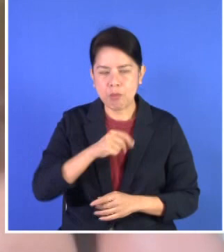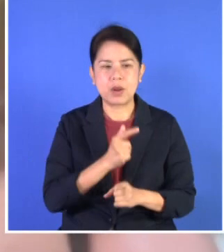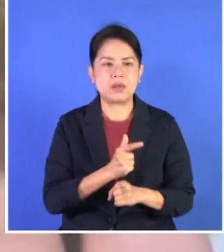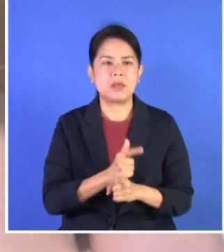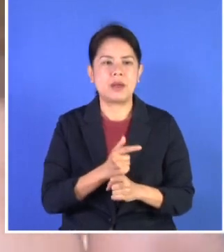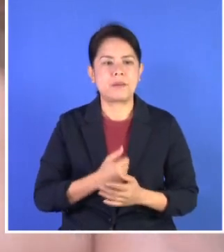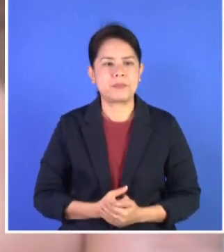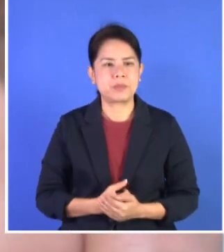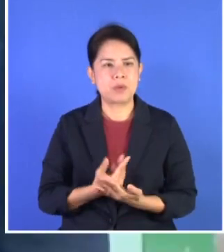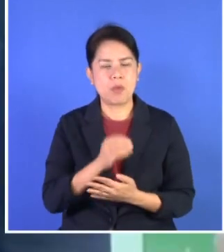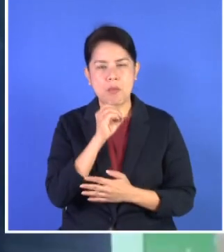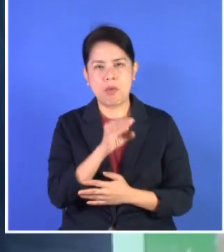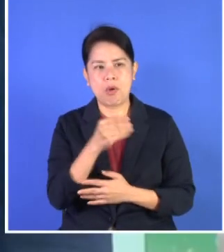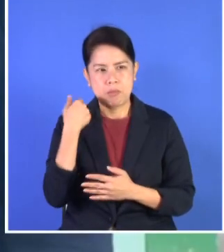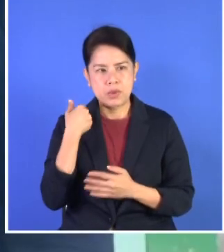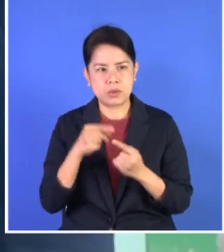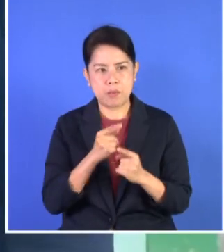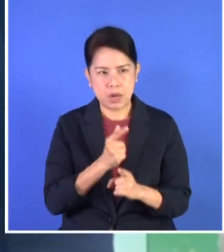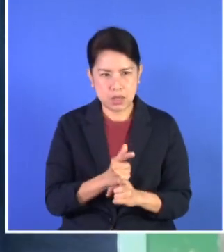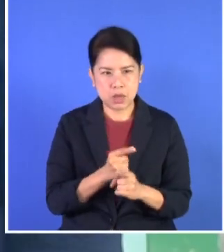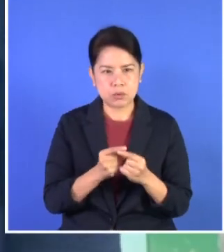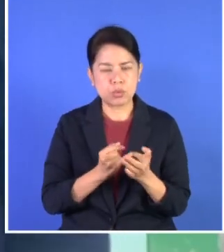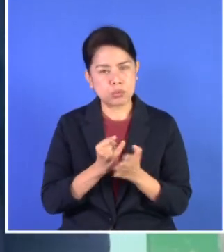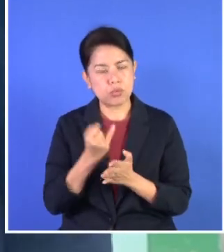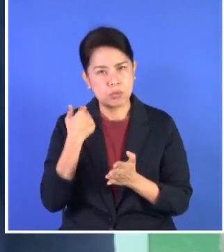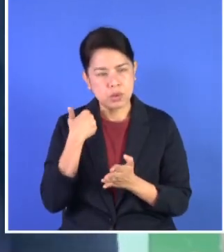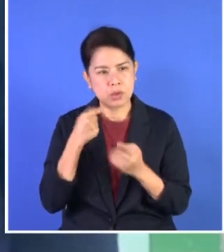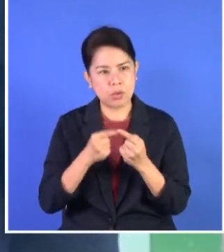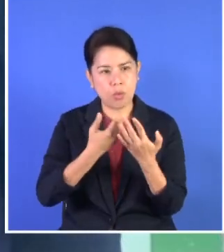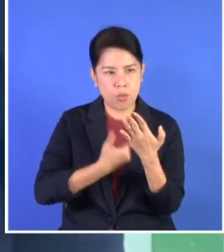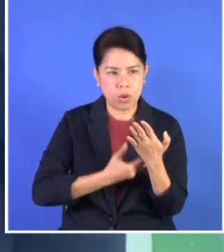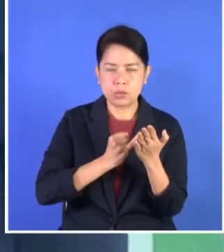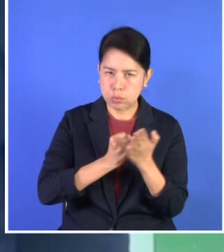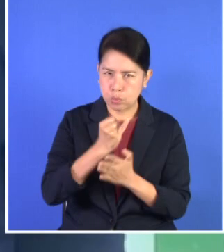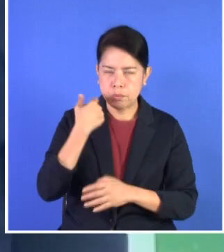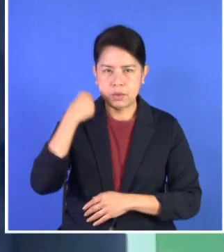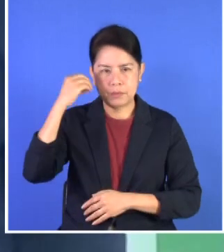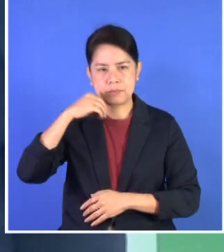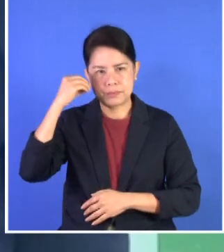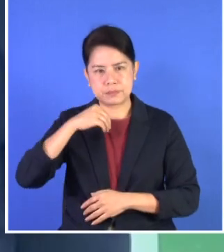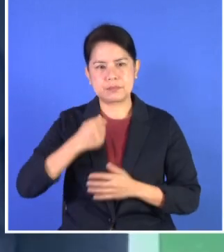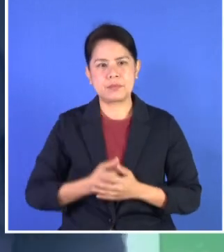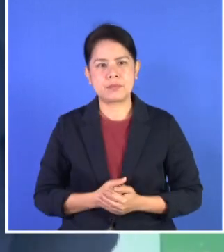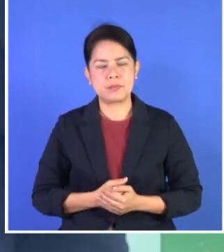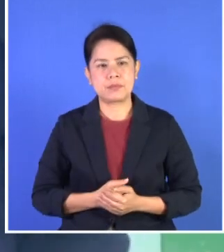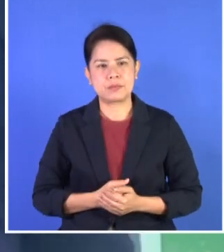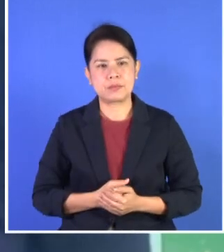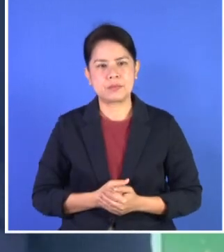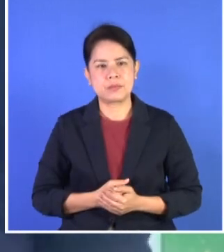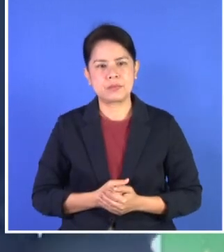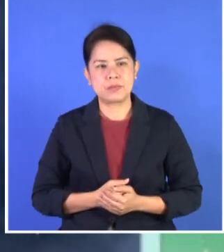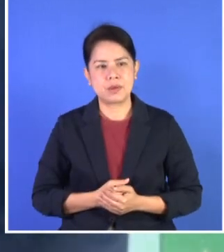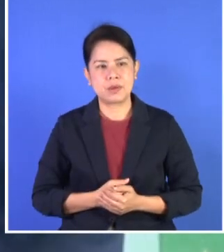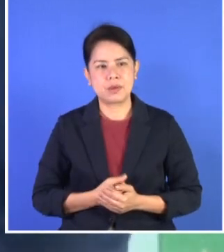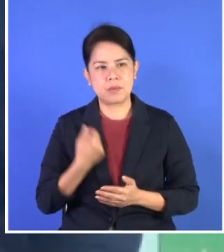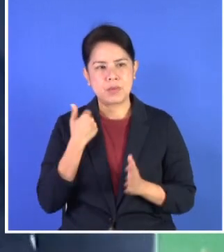ครับถูกรางวัลแทบทุกงวดโอเออไม่รู้เกี่ยวกันหรือเปล่าแต่ตั้งแต่เก็บมาเลี้ยงบอกบอกแบบนี้นะคะเลยมีคนเคยบอก